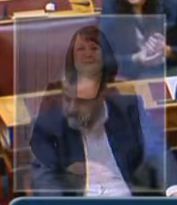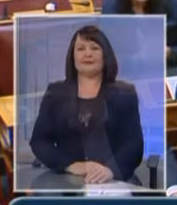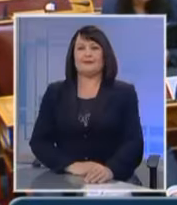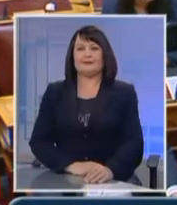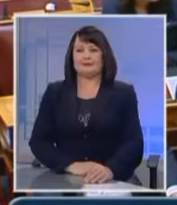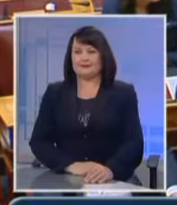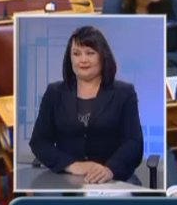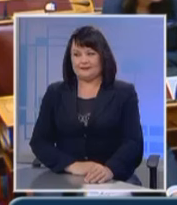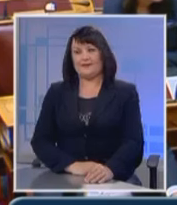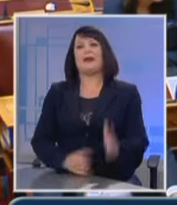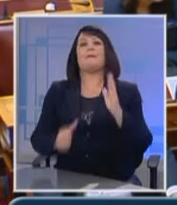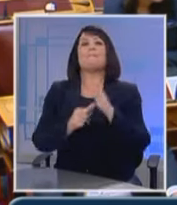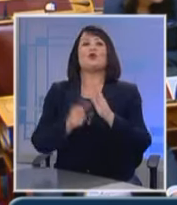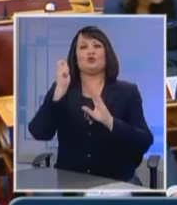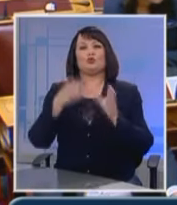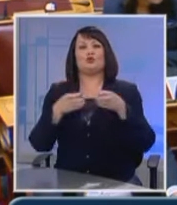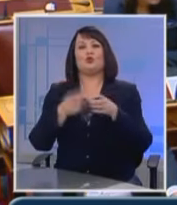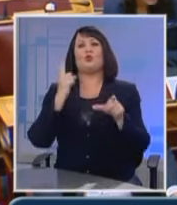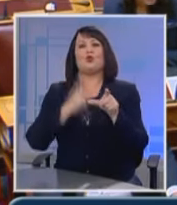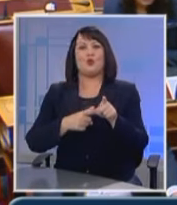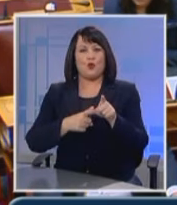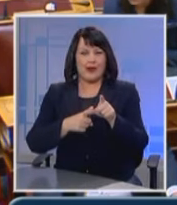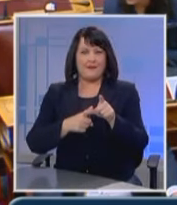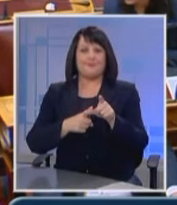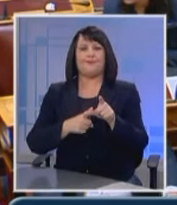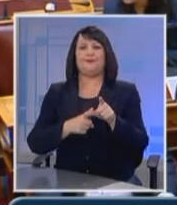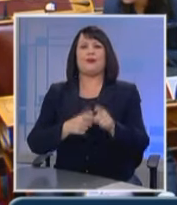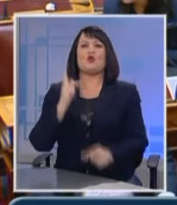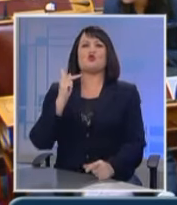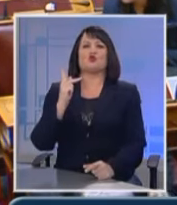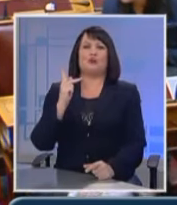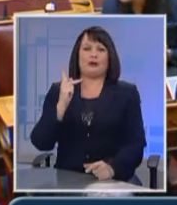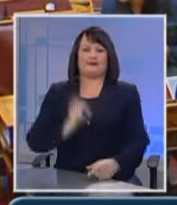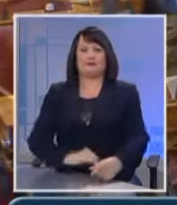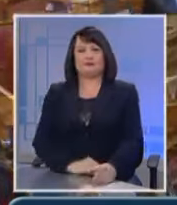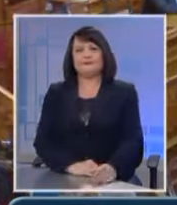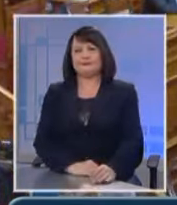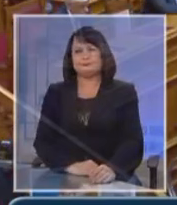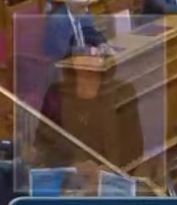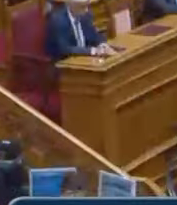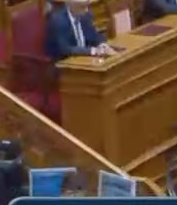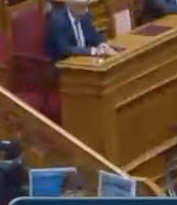Ο Πρόεδρος της Κοινοβουλευτικής Ομάδας του Κομμουνιστικού Κόμματος Ελλάδας, κ. Δημήτριος Κουτσούμπας.